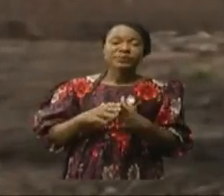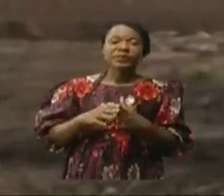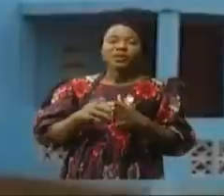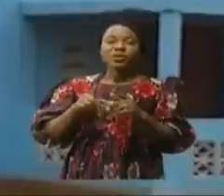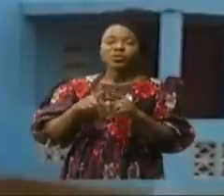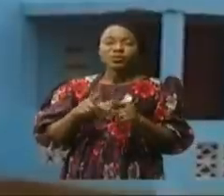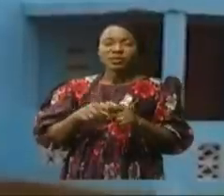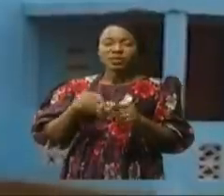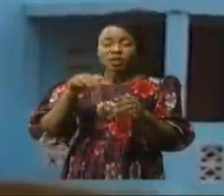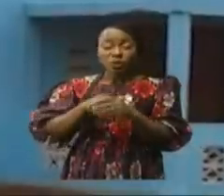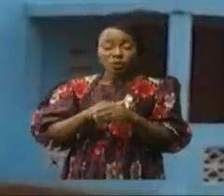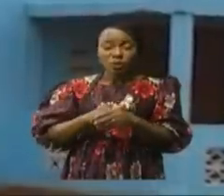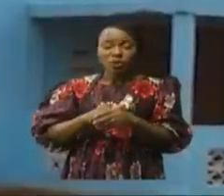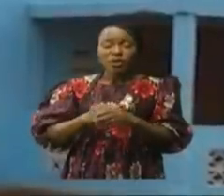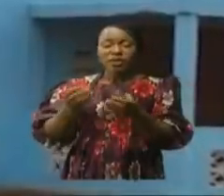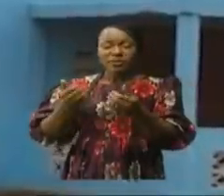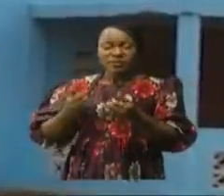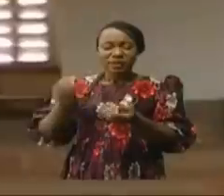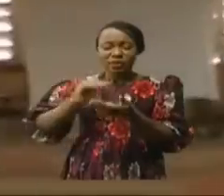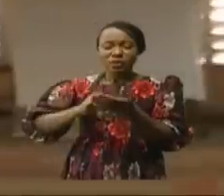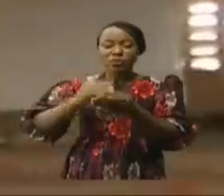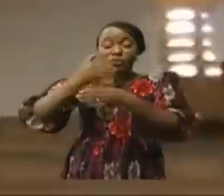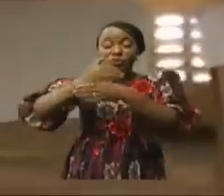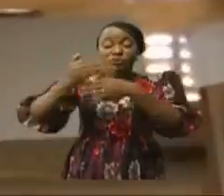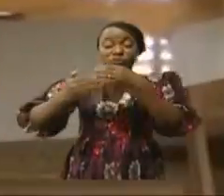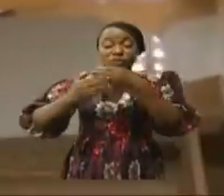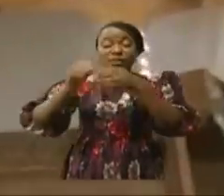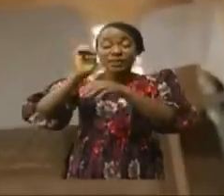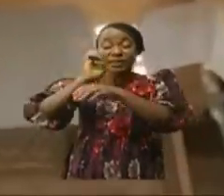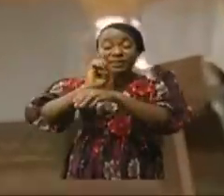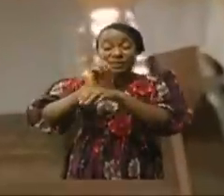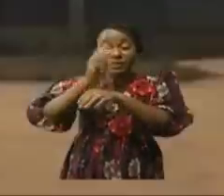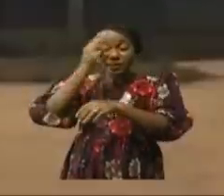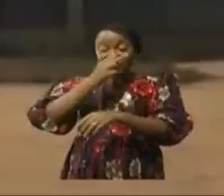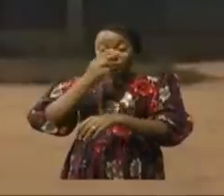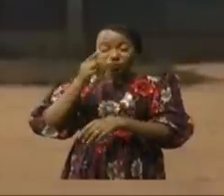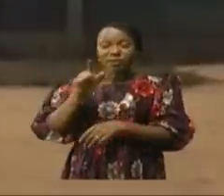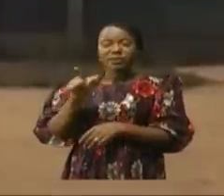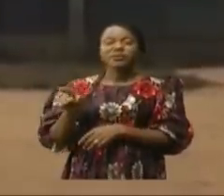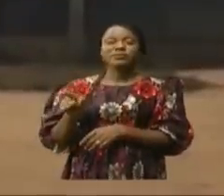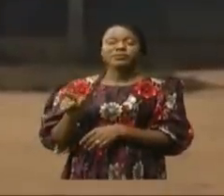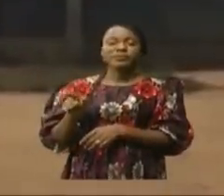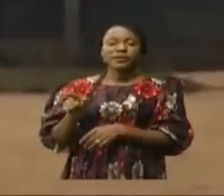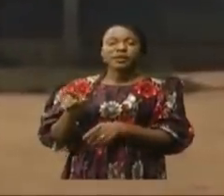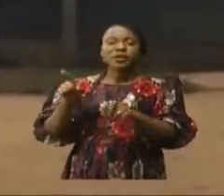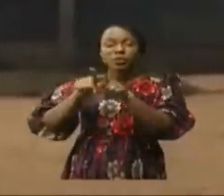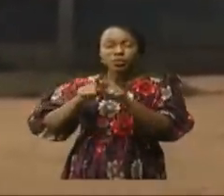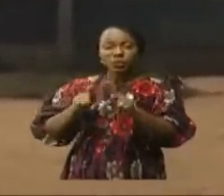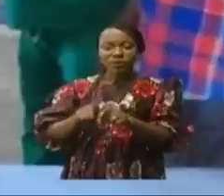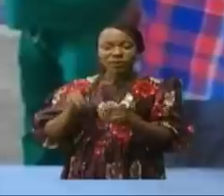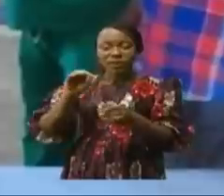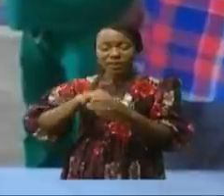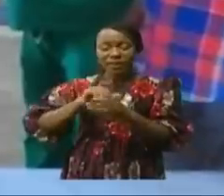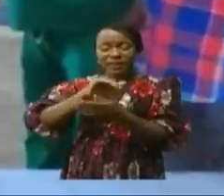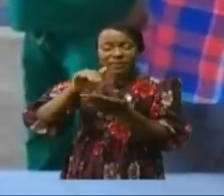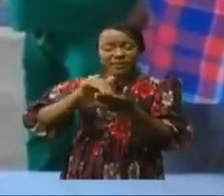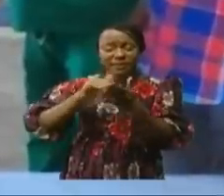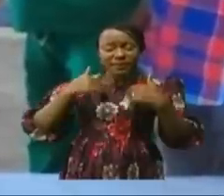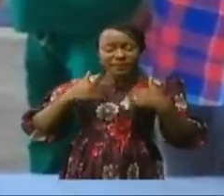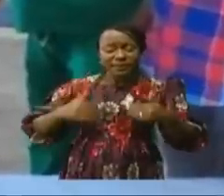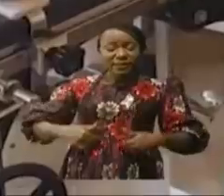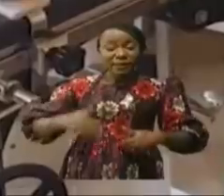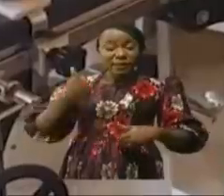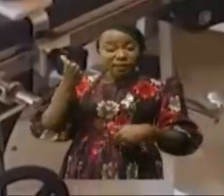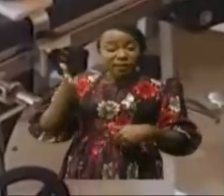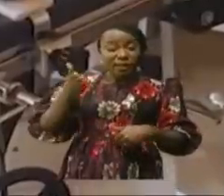une cathédrale qui est sortie des terres, sans oublier d'autres réalisations à Mapeya. Quant aux soins de santé, l'on peut